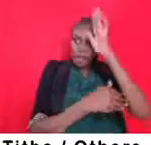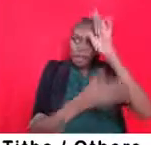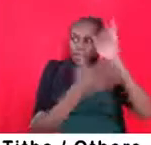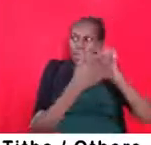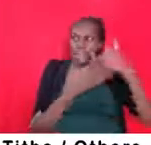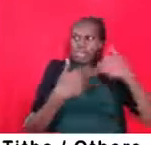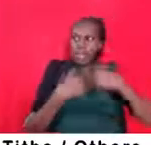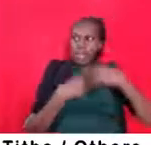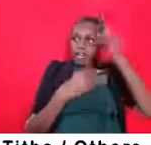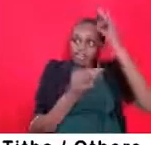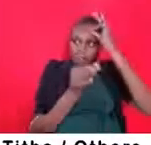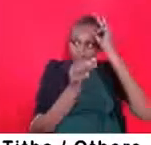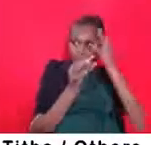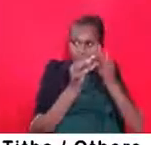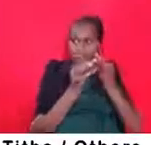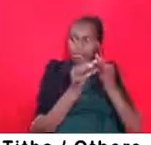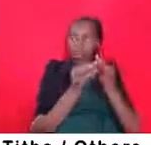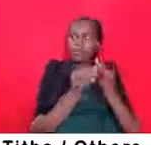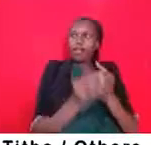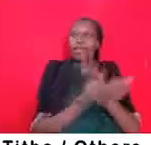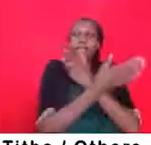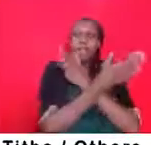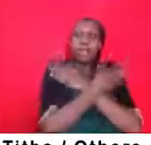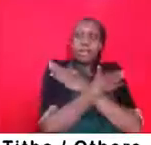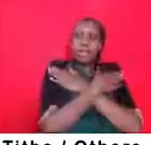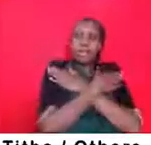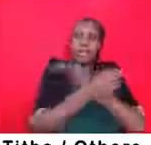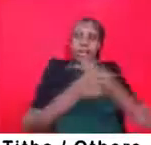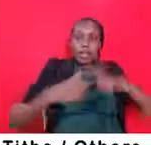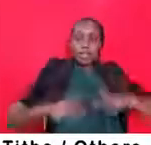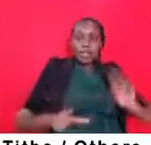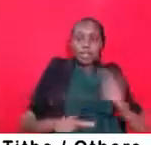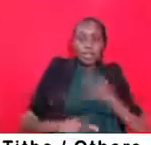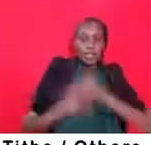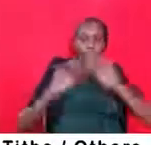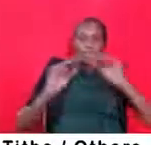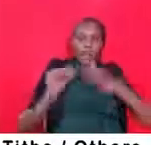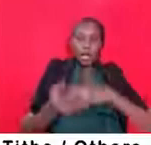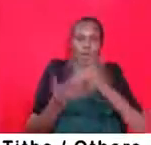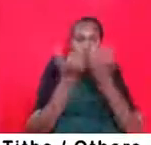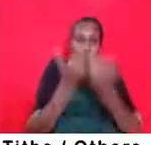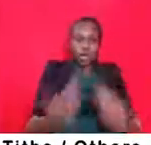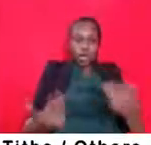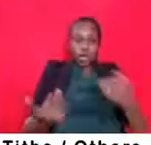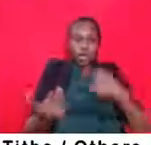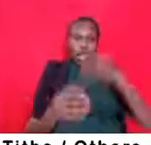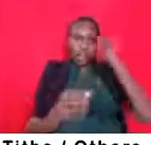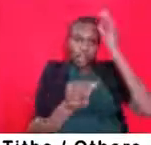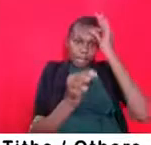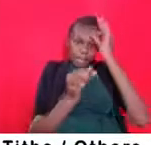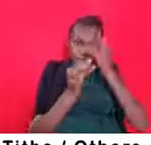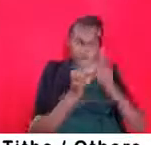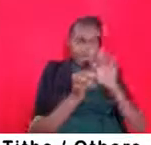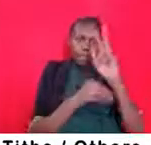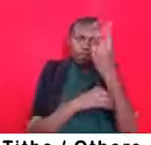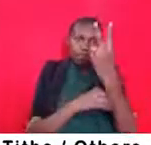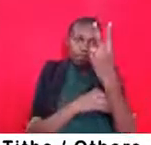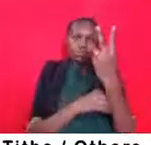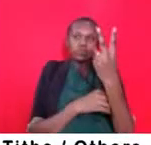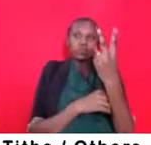faith. Wapendwa, wacheni tuwafunze watoto wetu imani. Jambo la pili ni kwamba